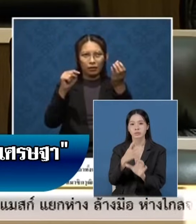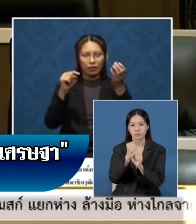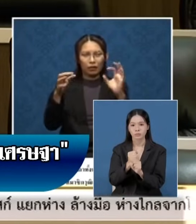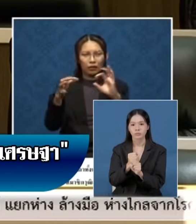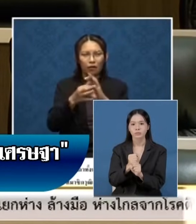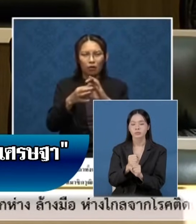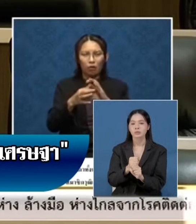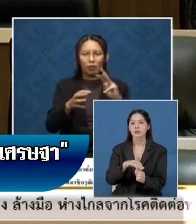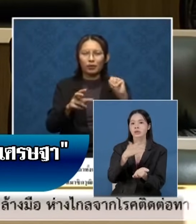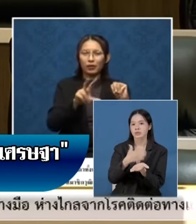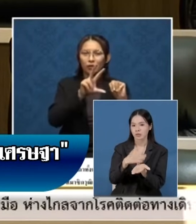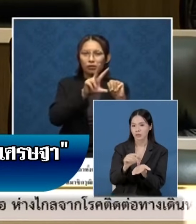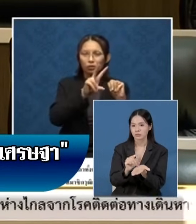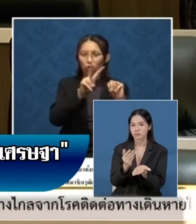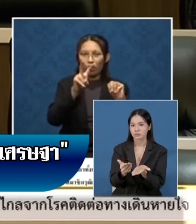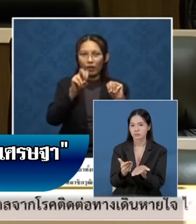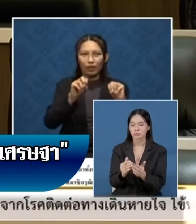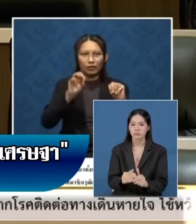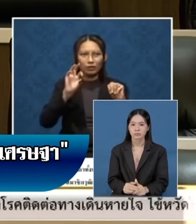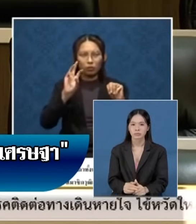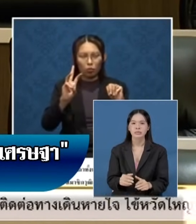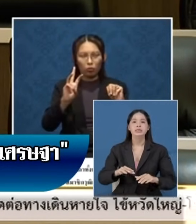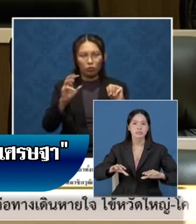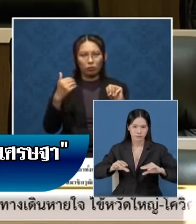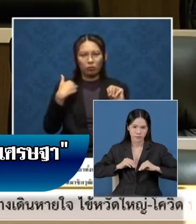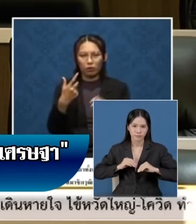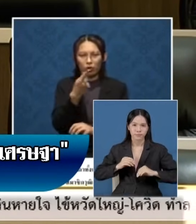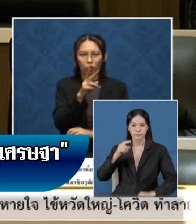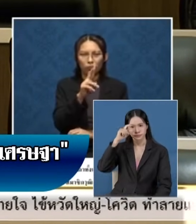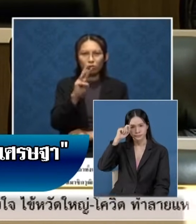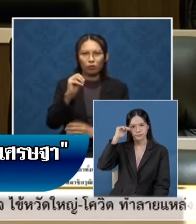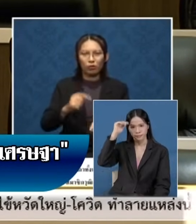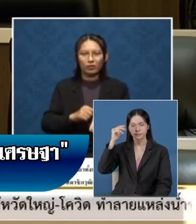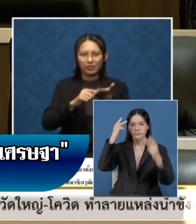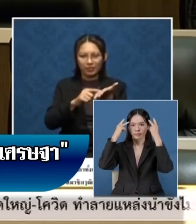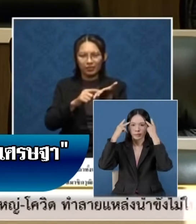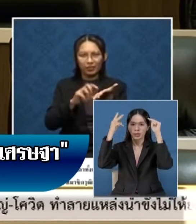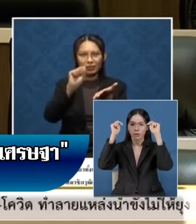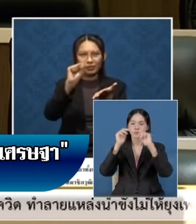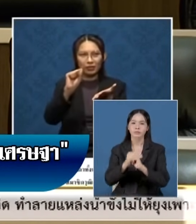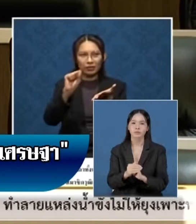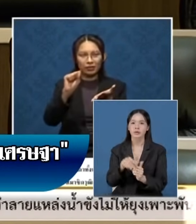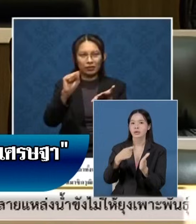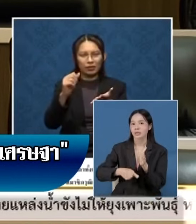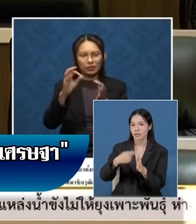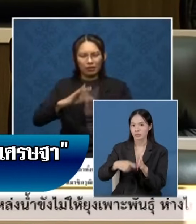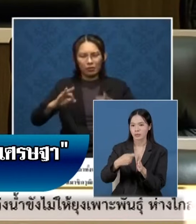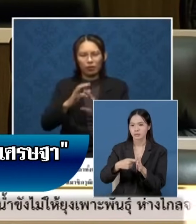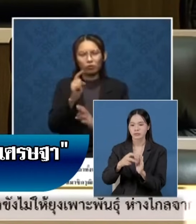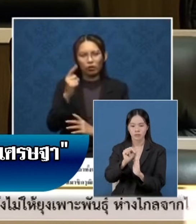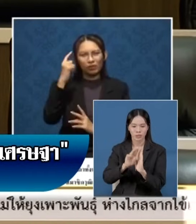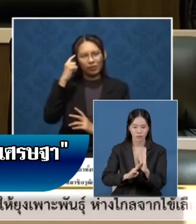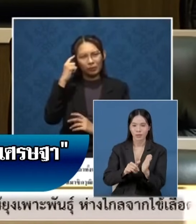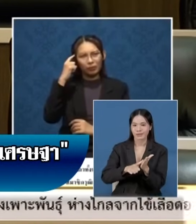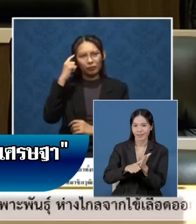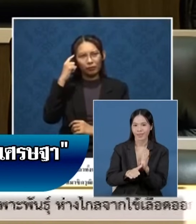ว.คำนูนได้มีการลุกขึ้นอภิปรายนะคะก็คือเห็นชอบกับการโหวตให้นายเศรษฐาเป็นนายกรัฐมนตรีนะคะโดยให้เหตุผลว่าไม่มีนโยบายใน